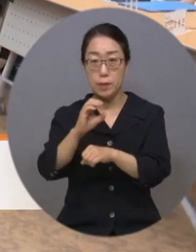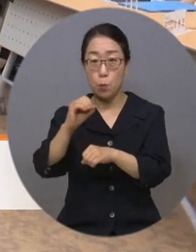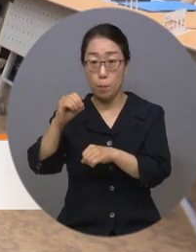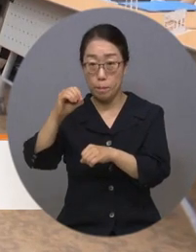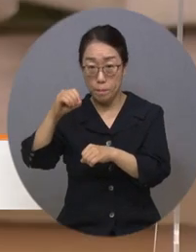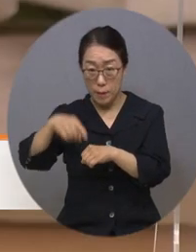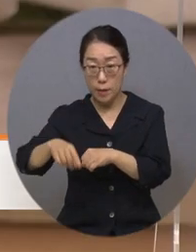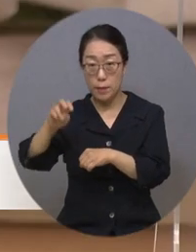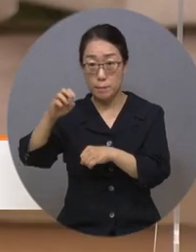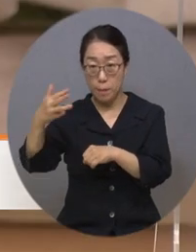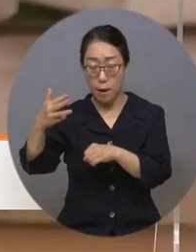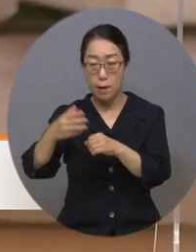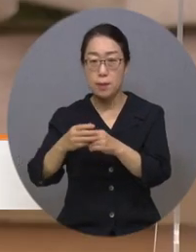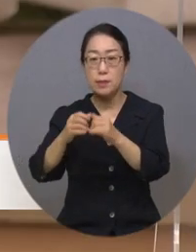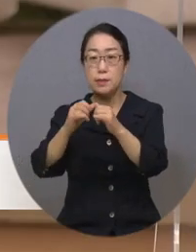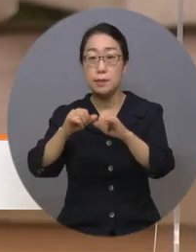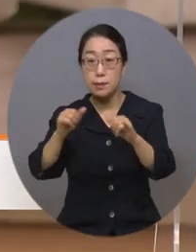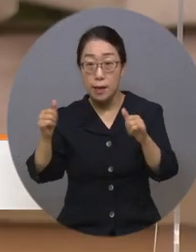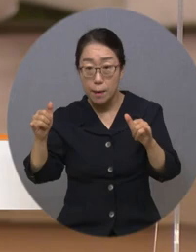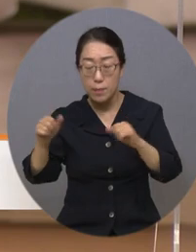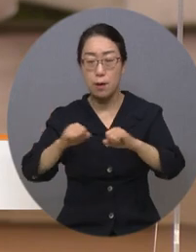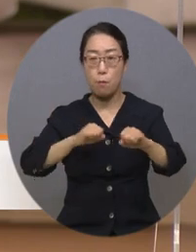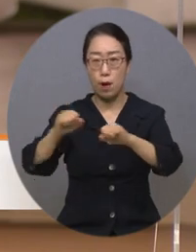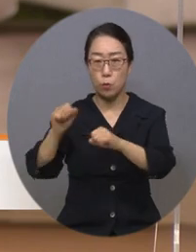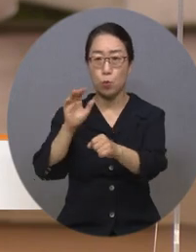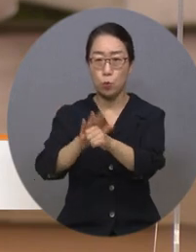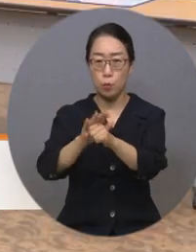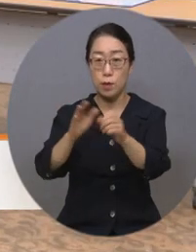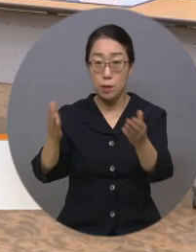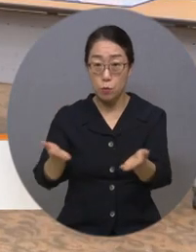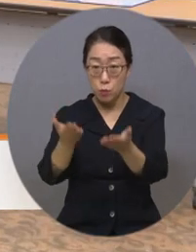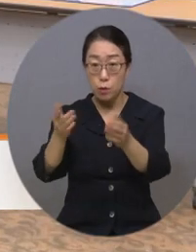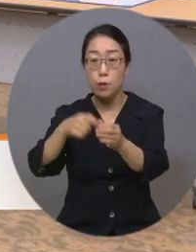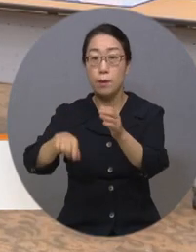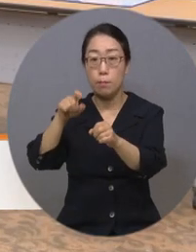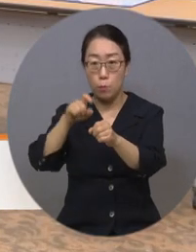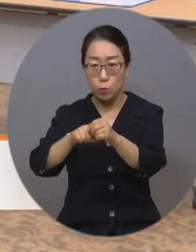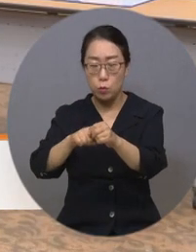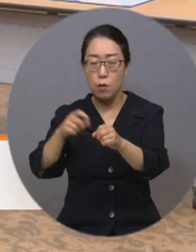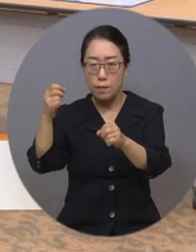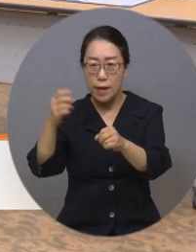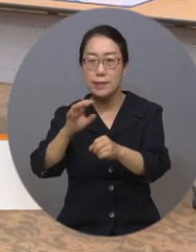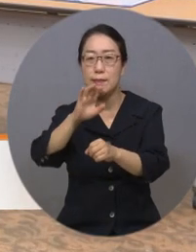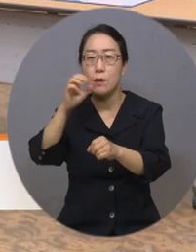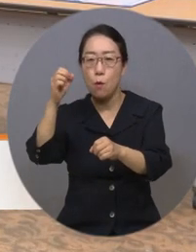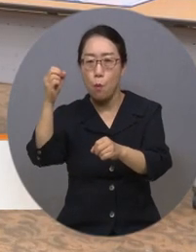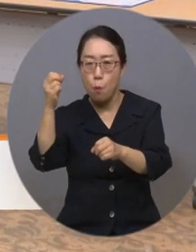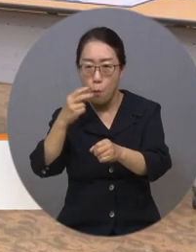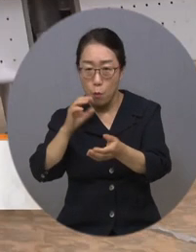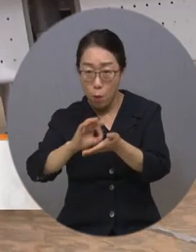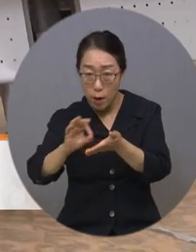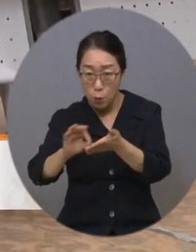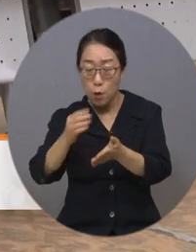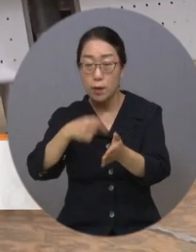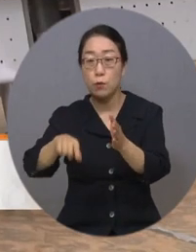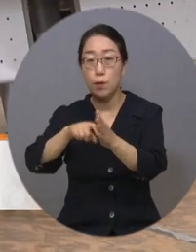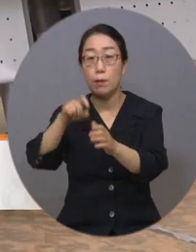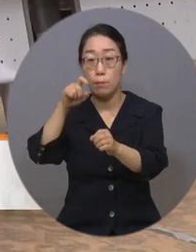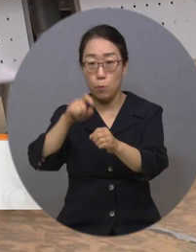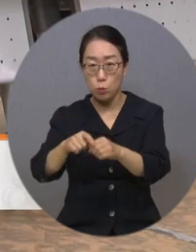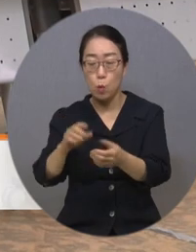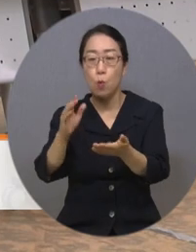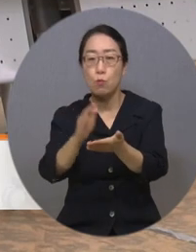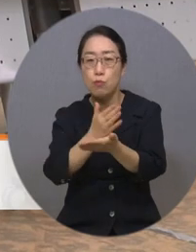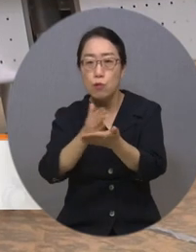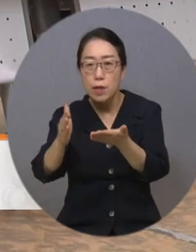유치를 기원하는 시민 실천을 이끌어내기 위해 추진됐으며 아이스팩 재사용 수요처인 상인회와 분리배출과